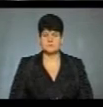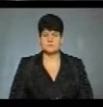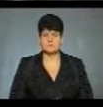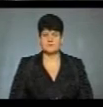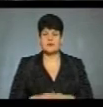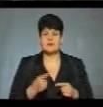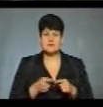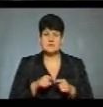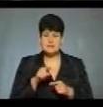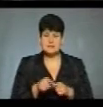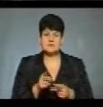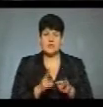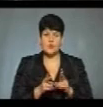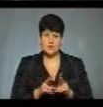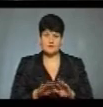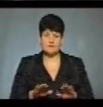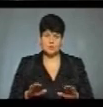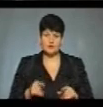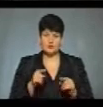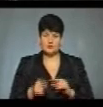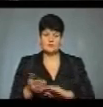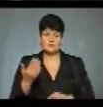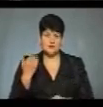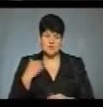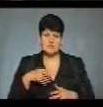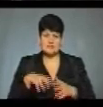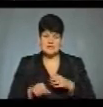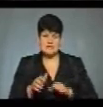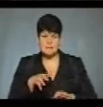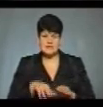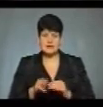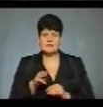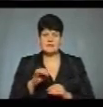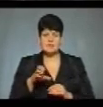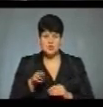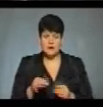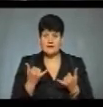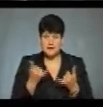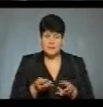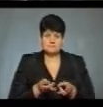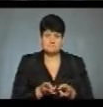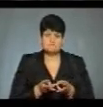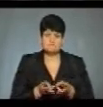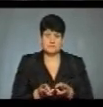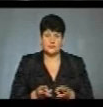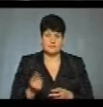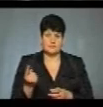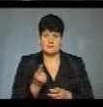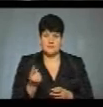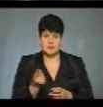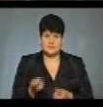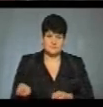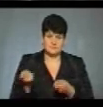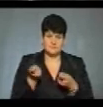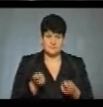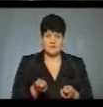А це кухня дитячого садка. Тут напередодні кухарі замісили тісто, а тепер випікають першу партію пряників.